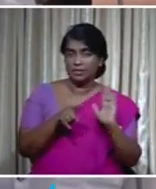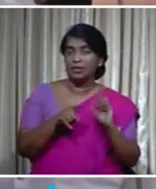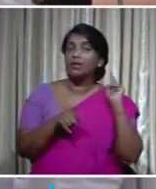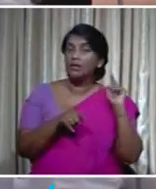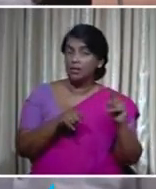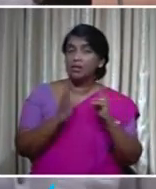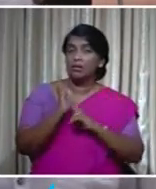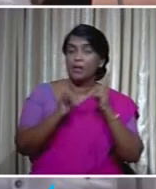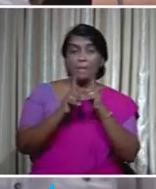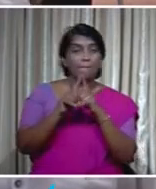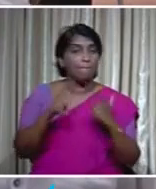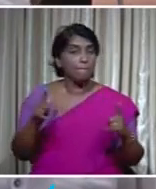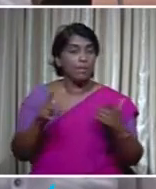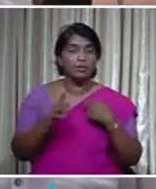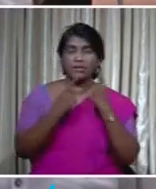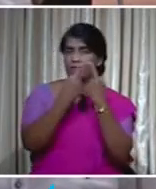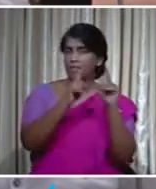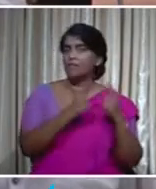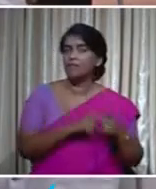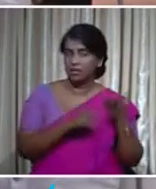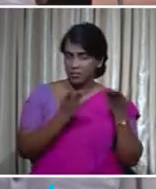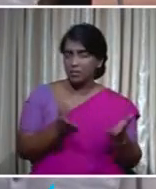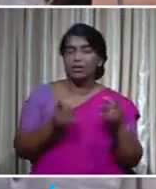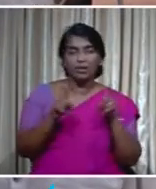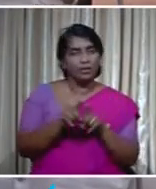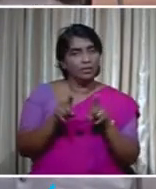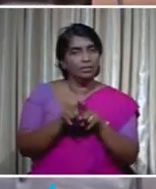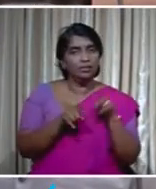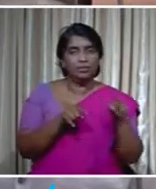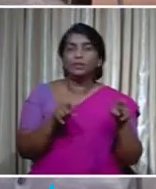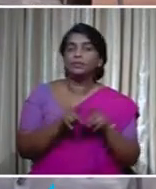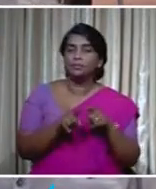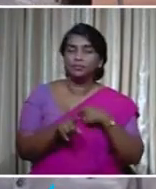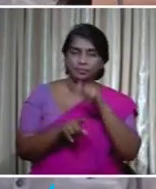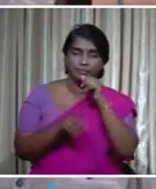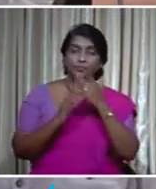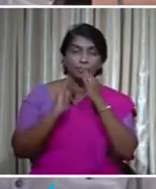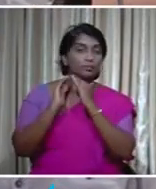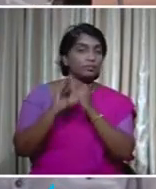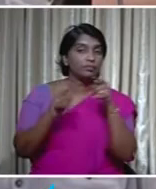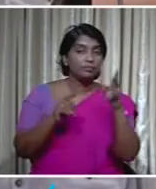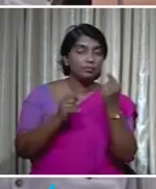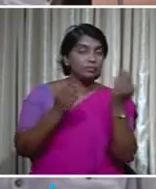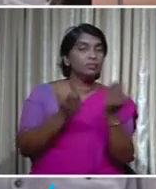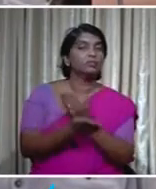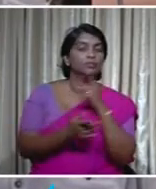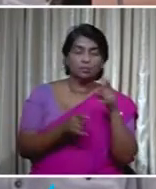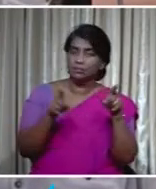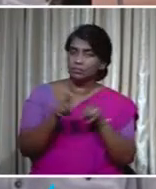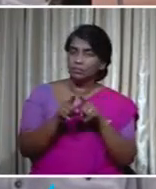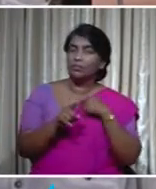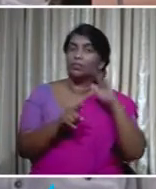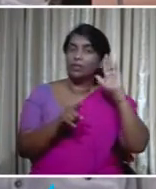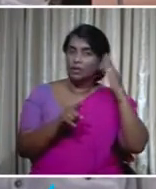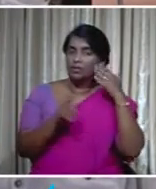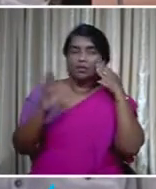விடயங்களும் இதற்குள்ளே பொதிந்திருக்கிறது. அந்த அடிப்படையில் தயவு செய்து பாடசாலைகளுக்கான நிதி ஒதுக்கீட்டத்தில் நீங்கள் முக்கிய கவனம் செலுத்துங்கள்.